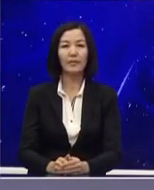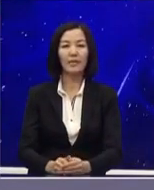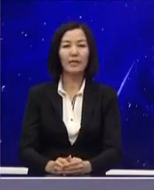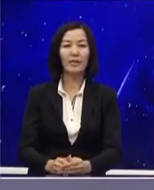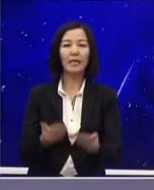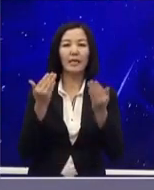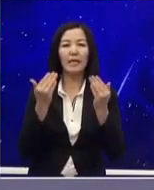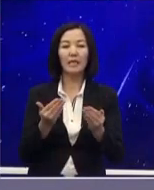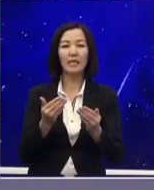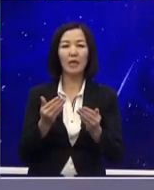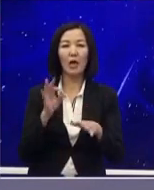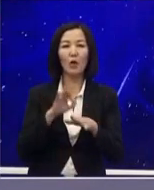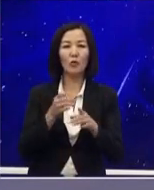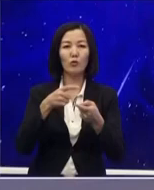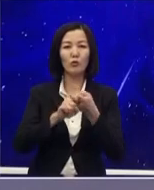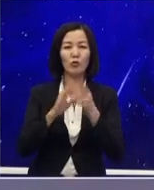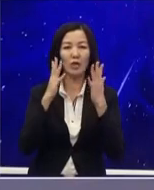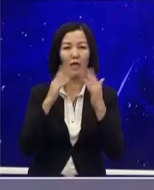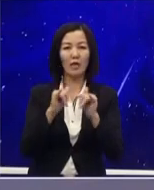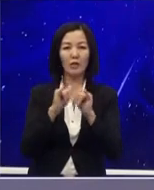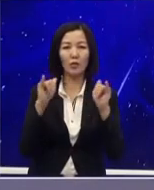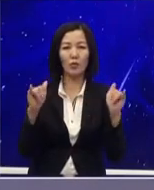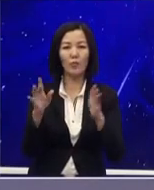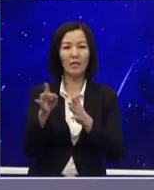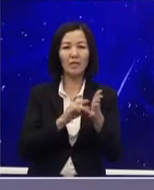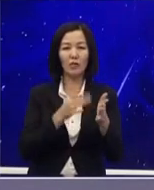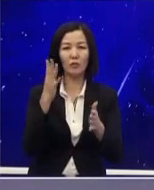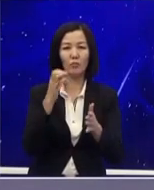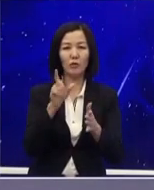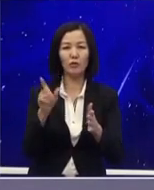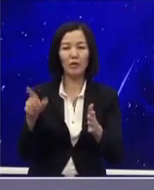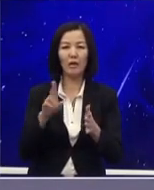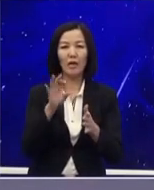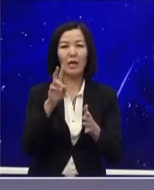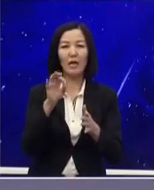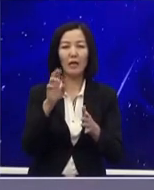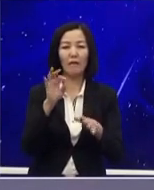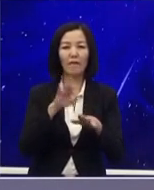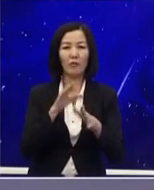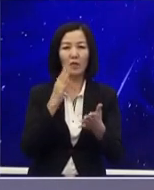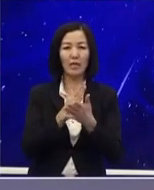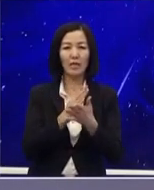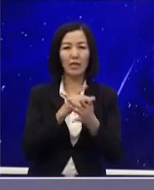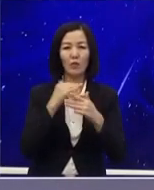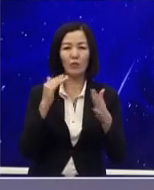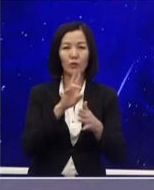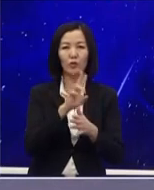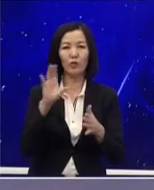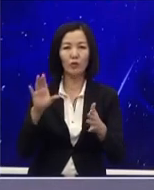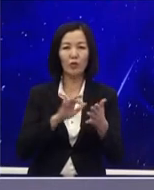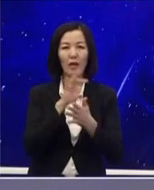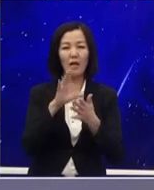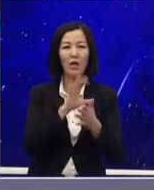Елде індетті жұқтырғандар күрт көбейе бастады. Бір тәулікте 500-ге жуық адамнан коронавирус анықталды. Басым бөлігі Нұр-Сұлтан